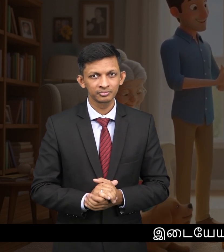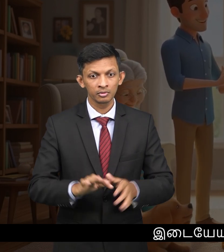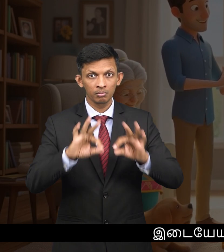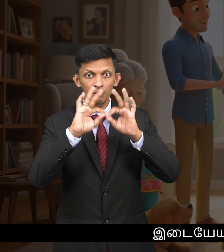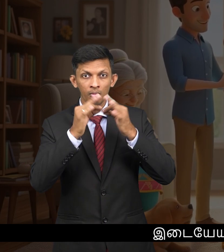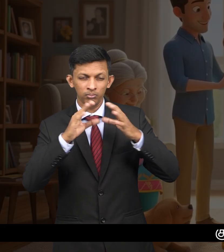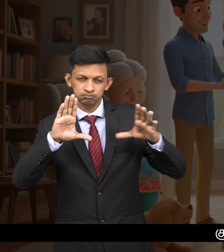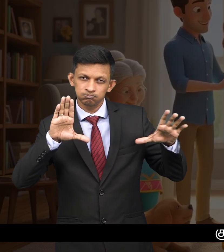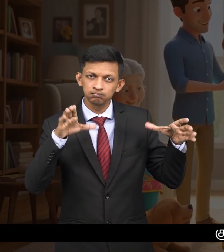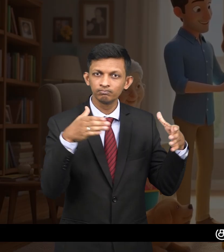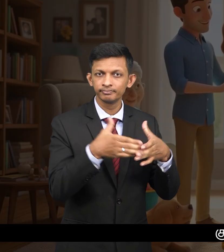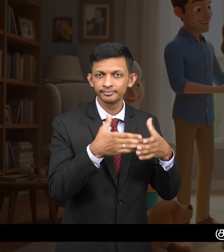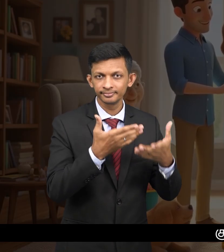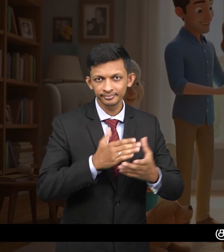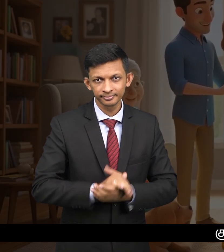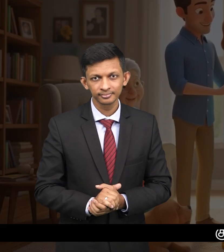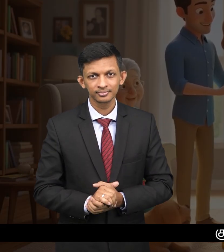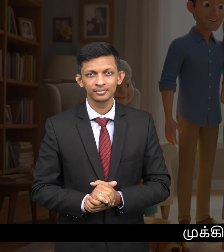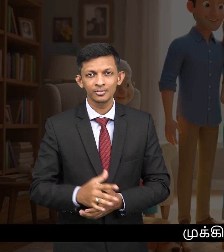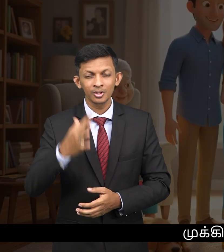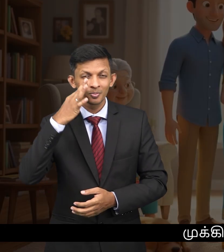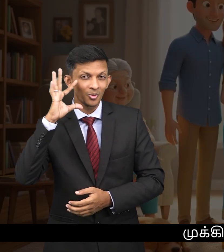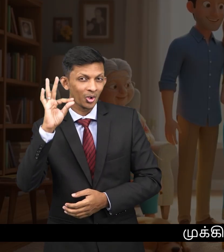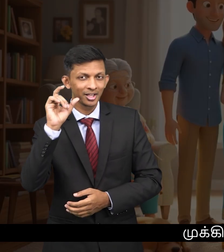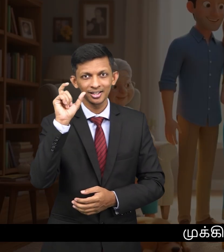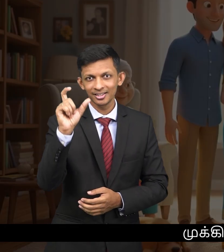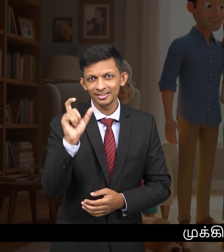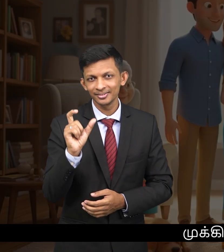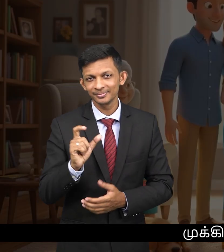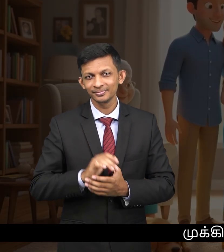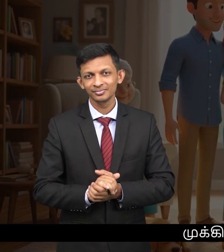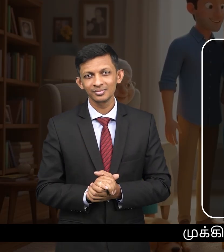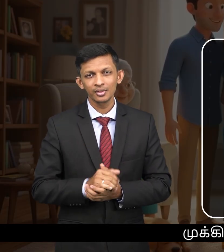உறவு முறைகள். குடும்ப மரம். முக்கிய வார்த்தைகள்: